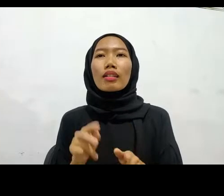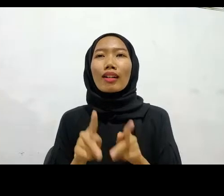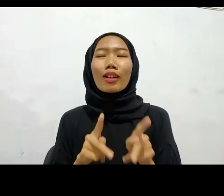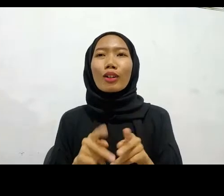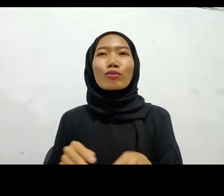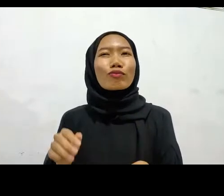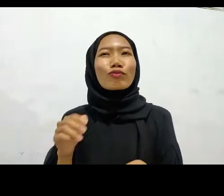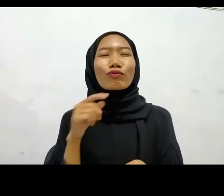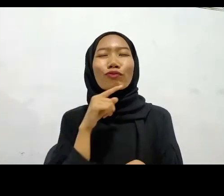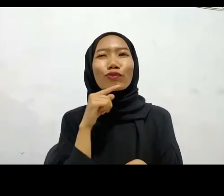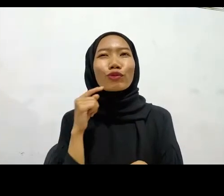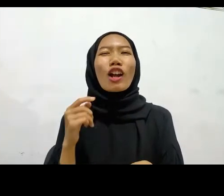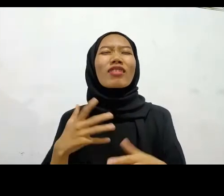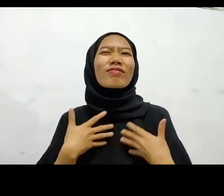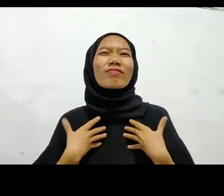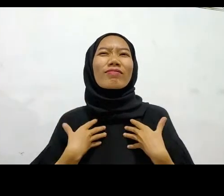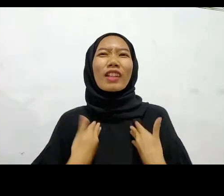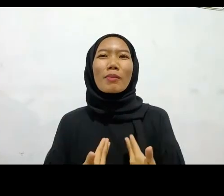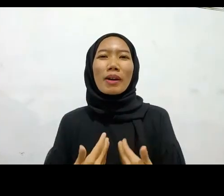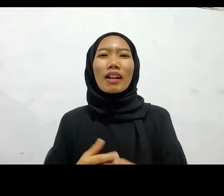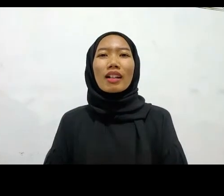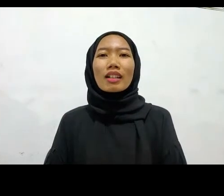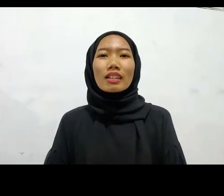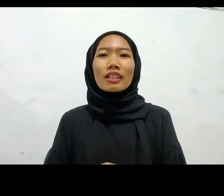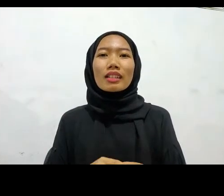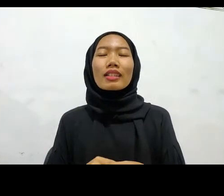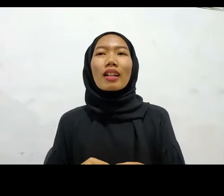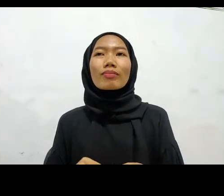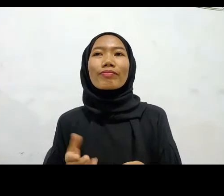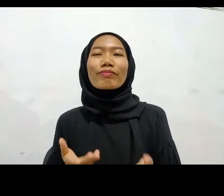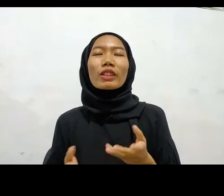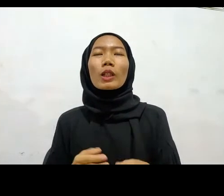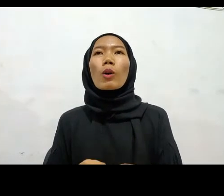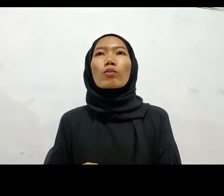juga sangat butuh untuk mungkin terobosan-terobosan yang mana